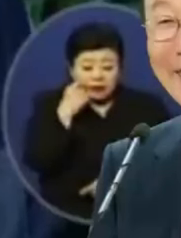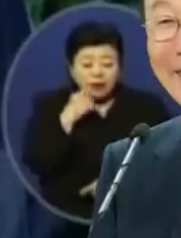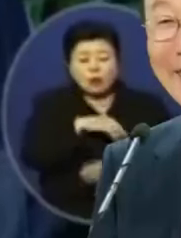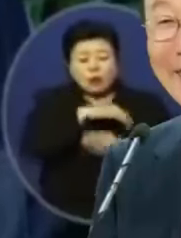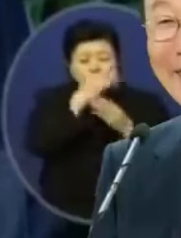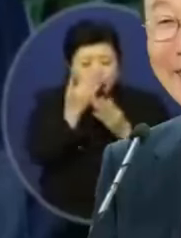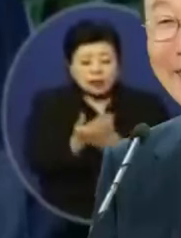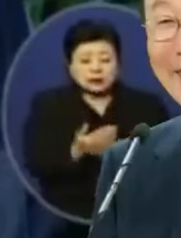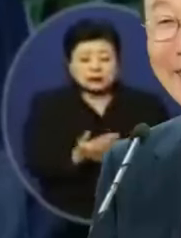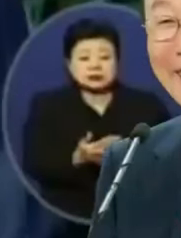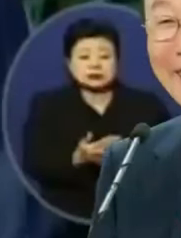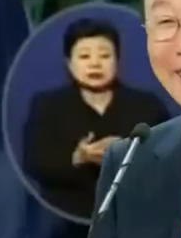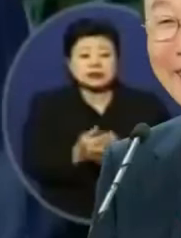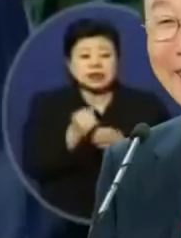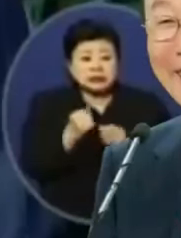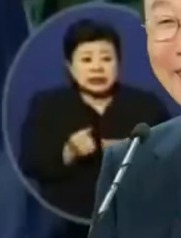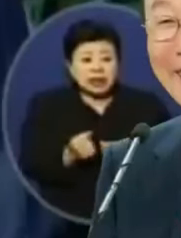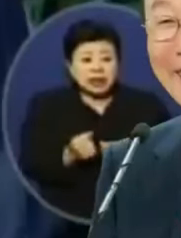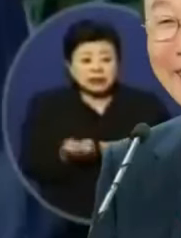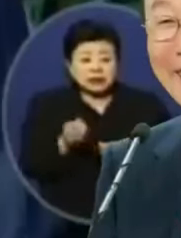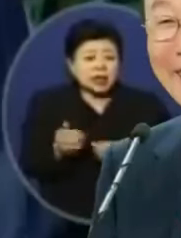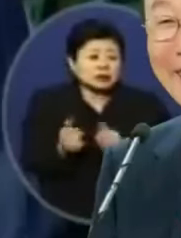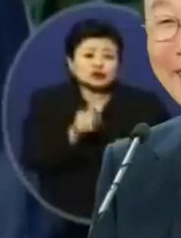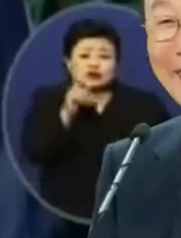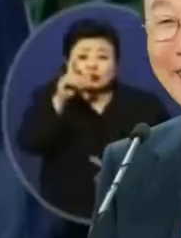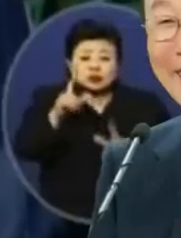완전히 살았다 하나 죽은 모습이었습니다.